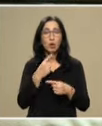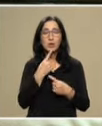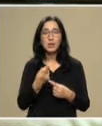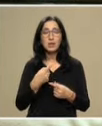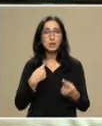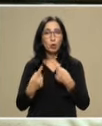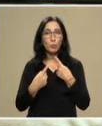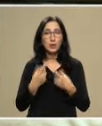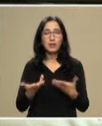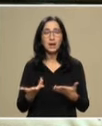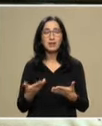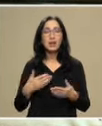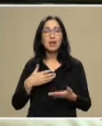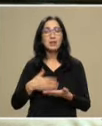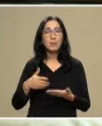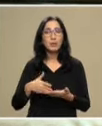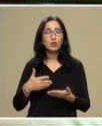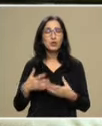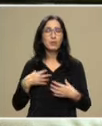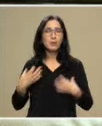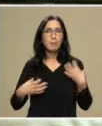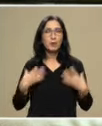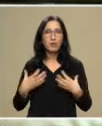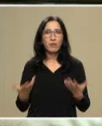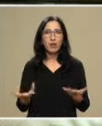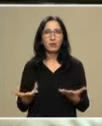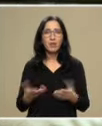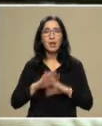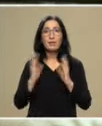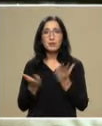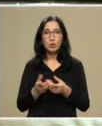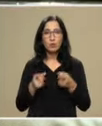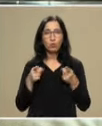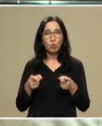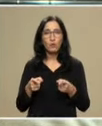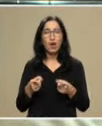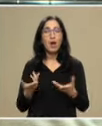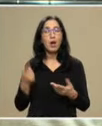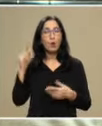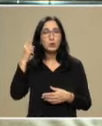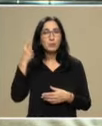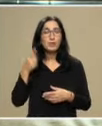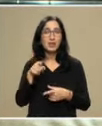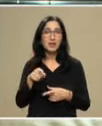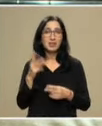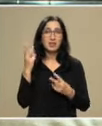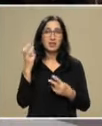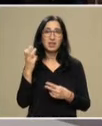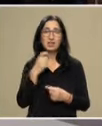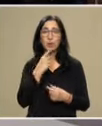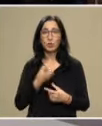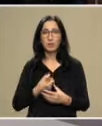за комуникация, за пречистване, за преживяване. И всичко това също осмисля тези 30